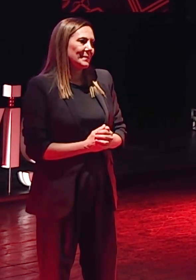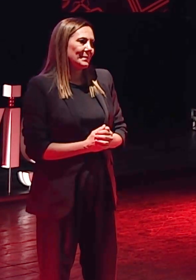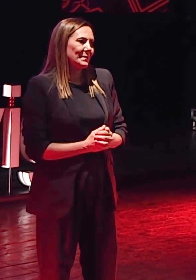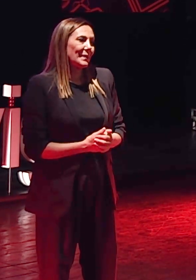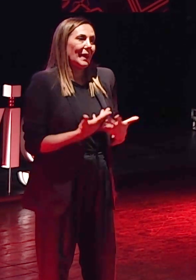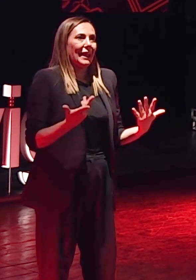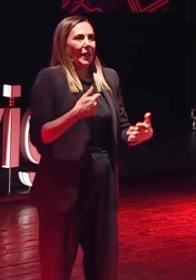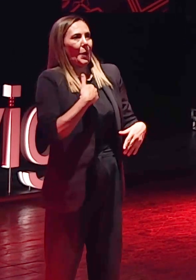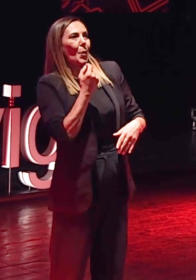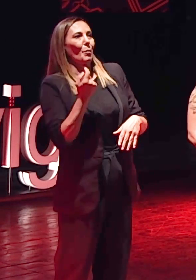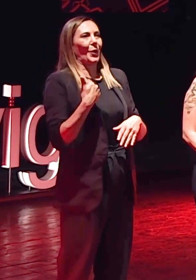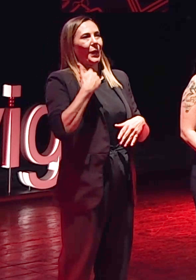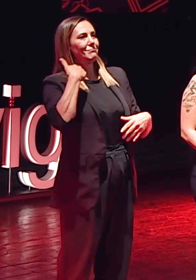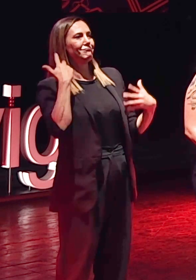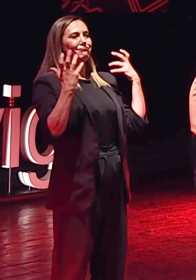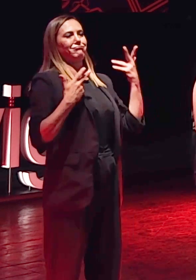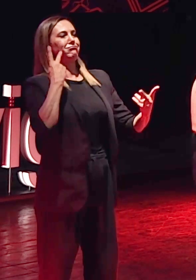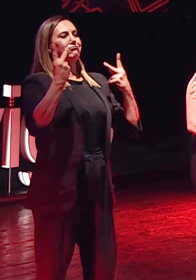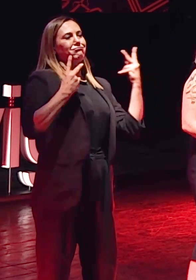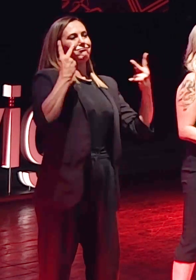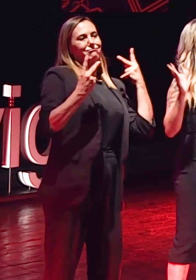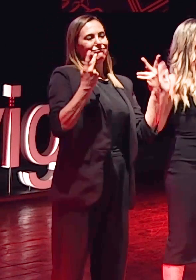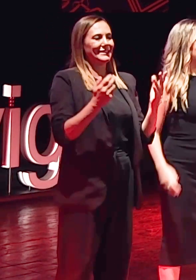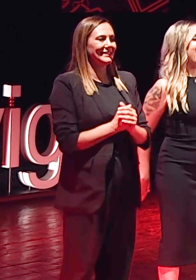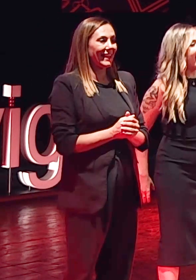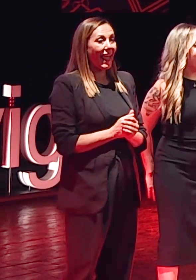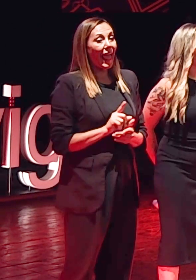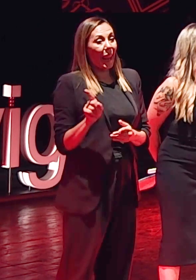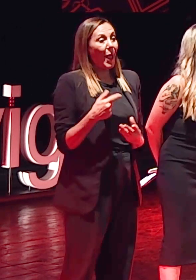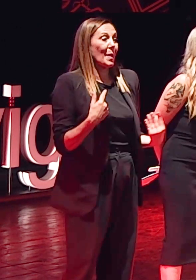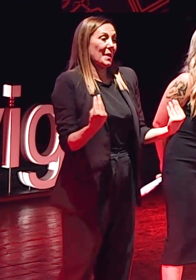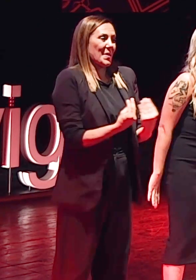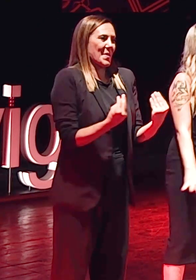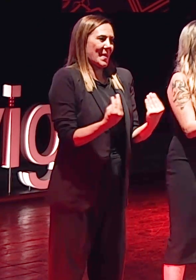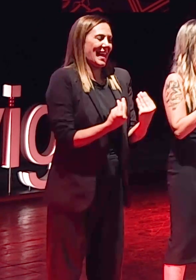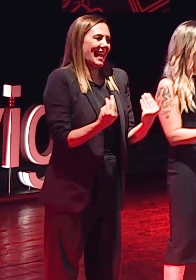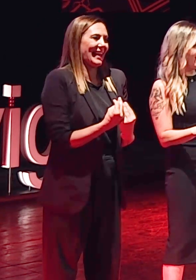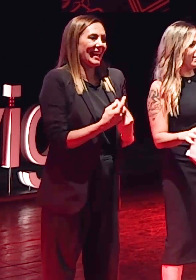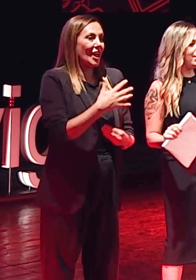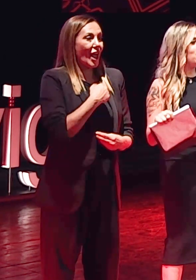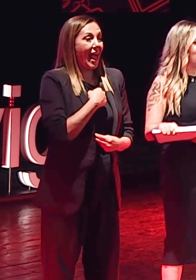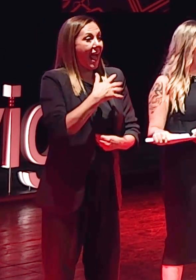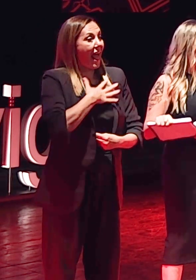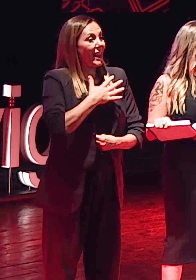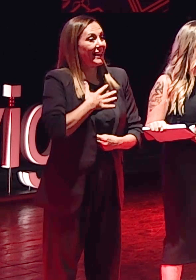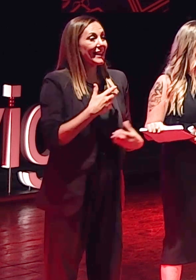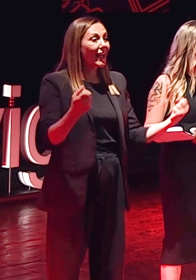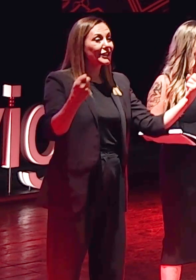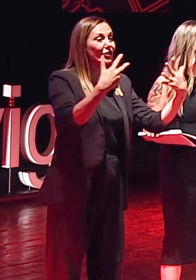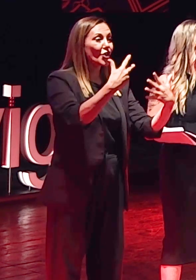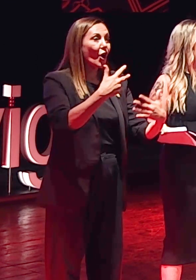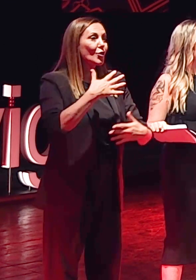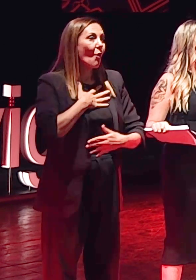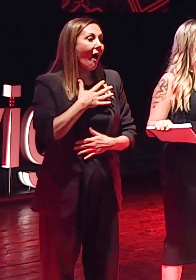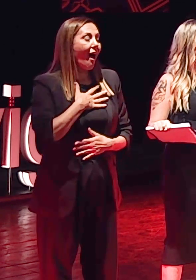megalomania Insomma Lasciatela fare lei è una mia collega Io all'età di 18 anni